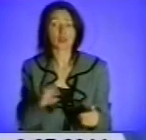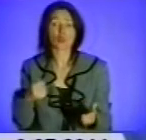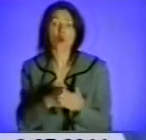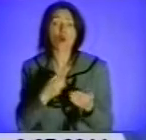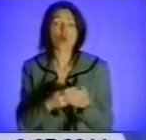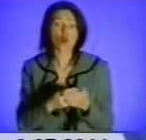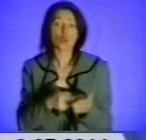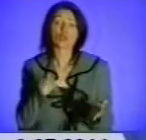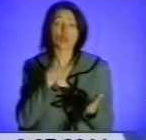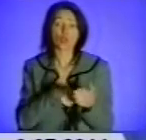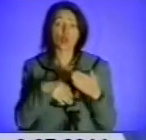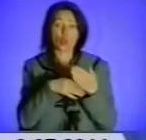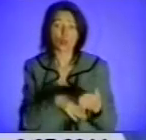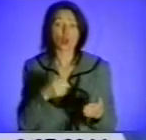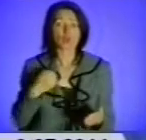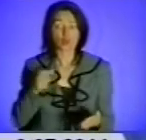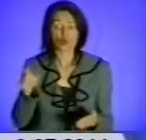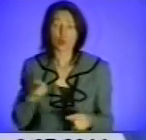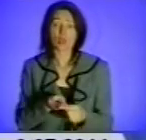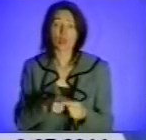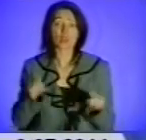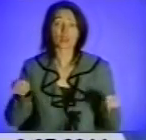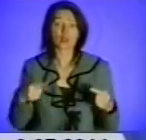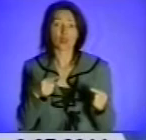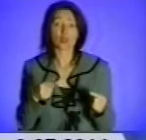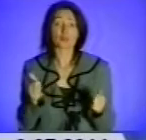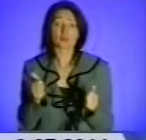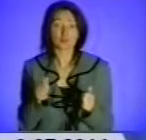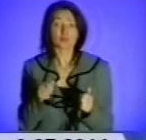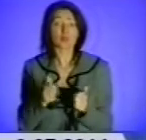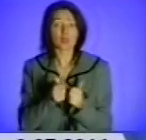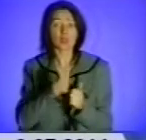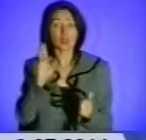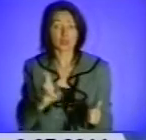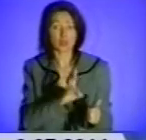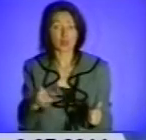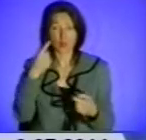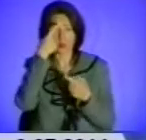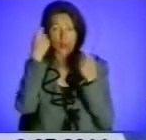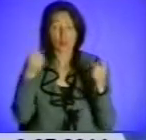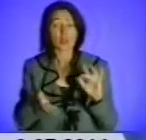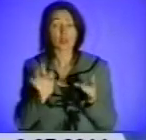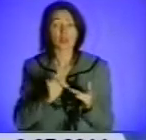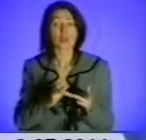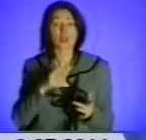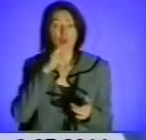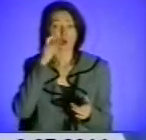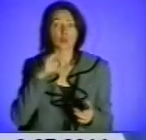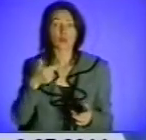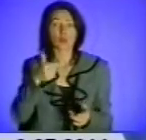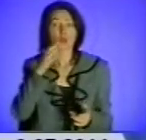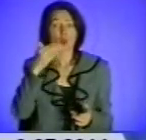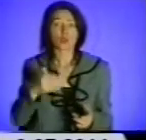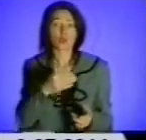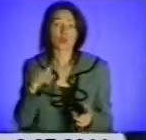який створений при Тернопільсько-Зборівській архієпархії, повідомляє сайт Тернопільсько-Зборівської архієпархії Української греко-католицької церкви.